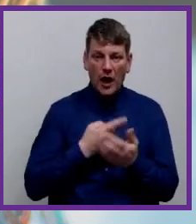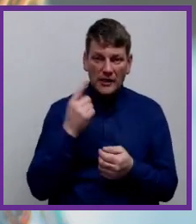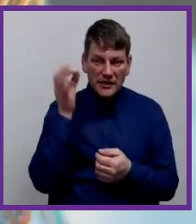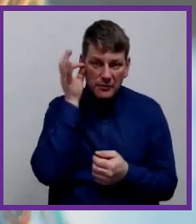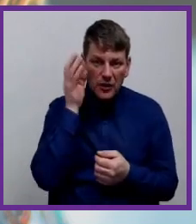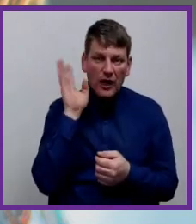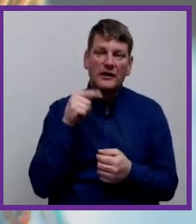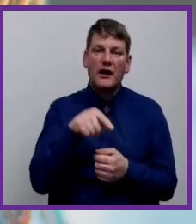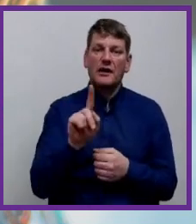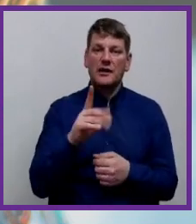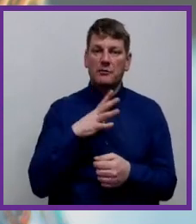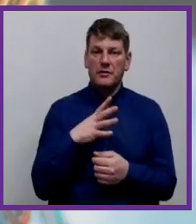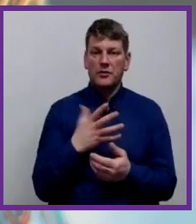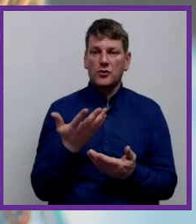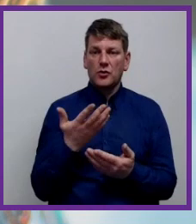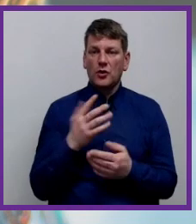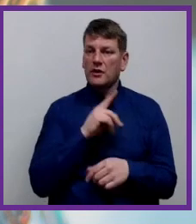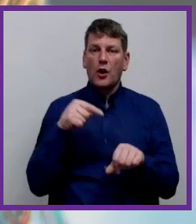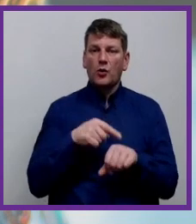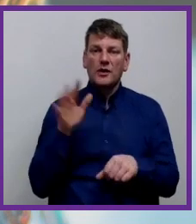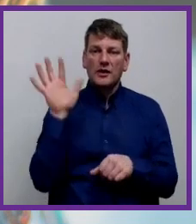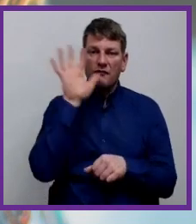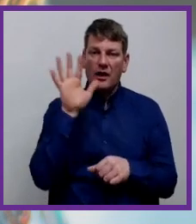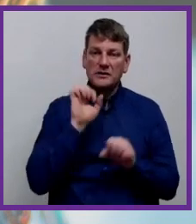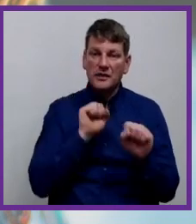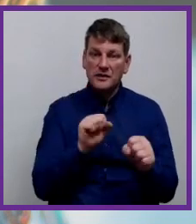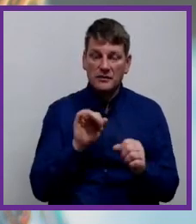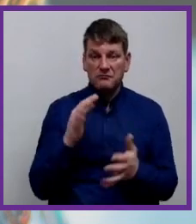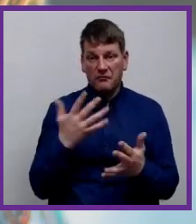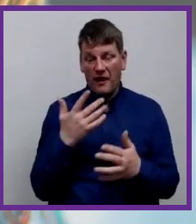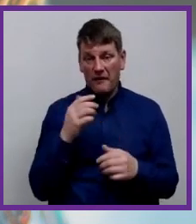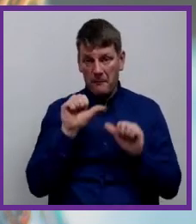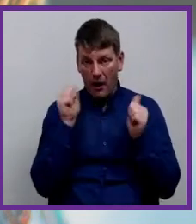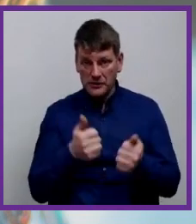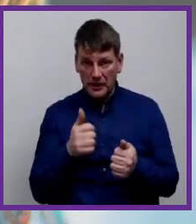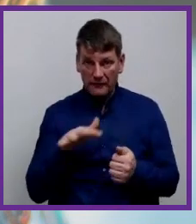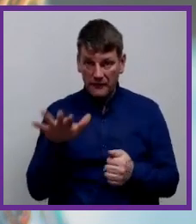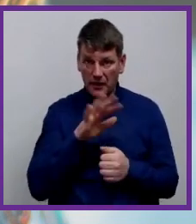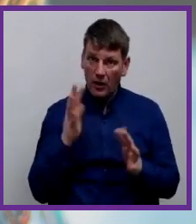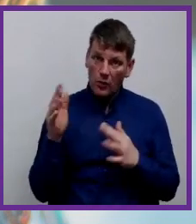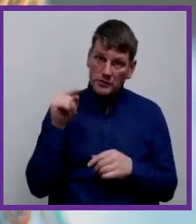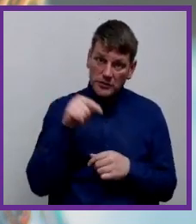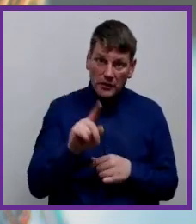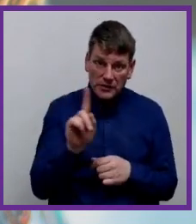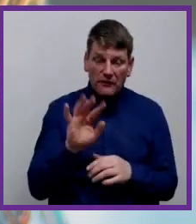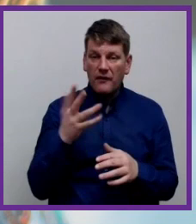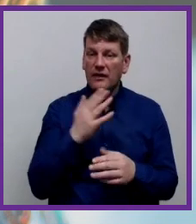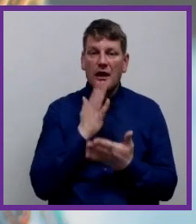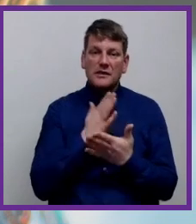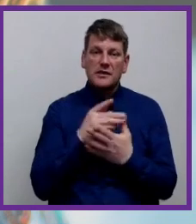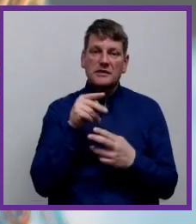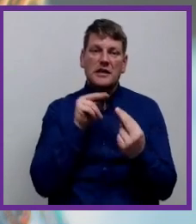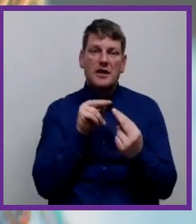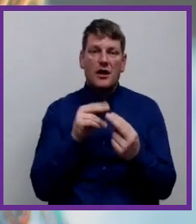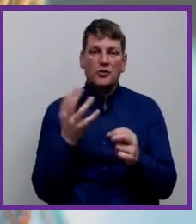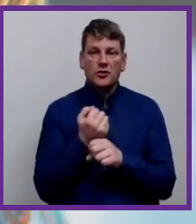viņiem tādi ir bijuši, un viņi nejūtas valsts aizsargāt, es domāju, vai mākslinieku vidē kaut kas tāds ir, vai jūs neesat tur to saskārušies, negāši var dot tādu